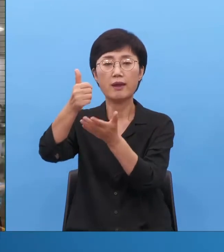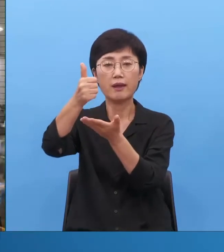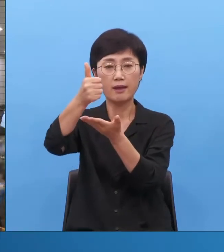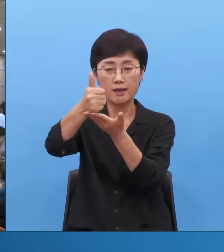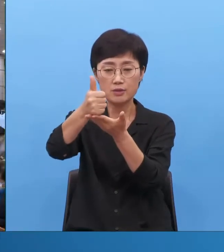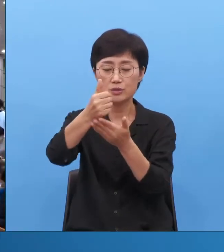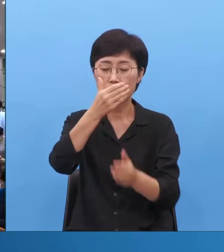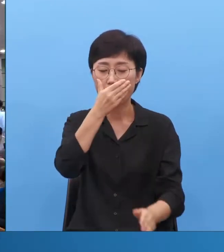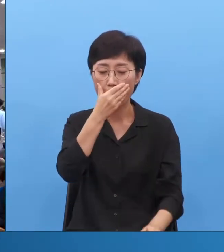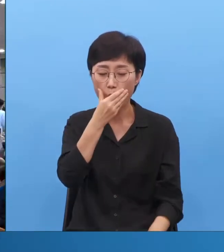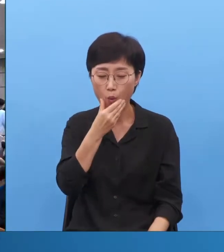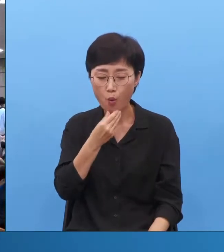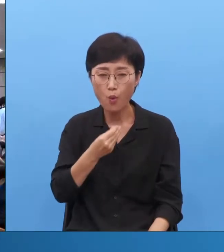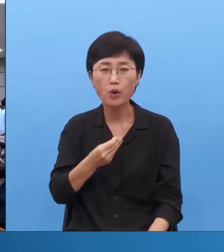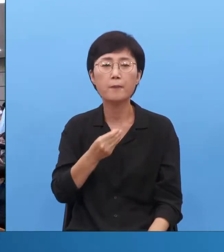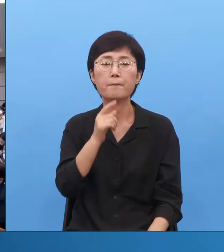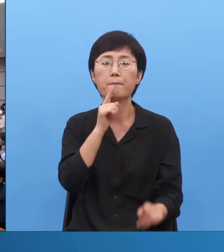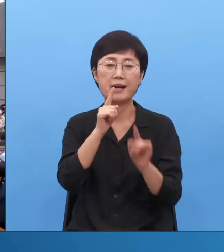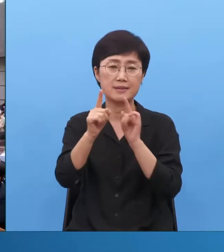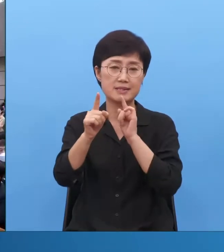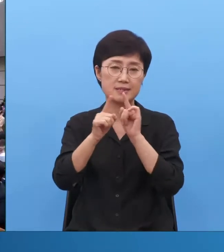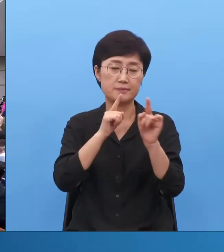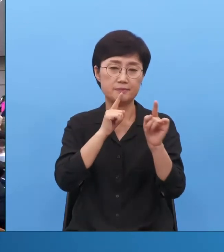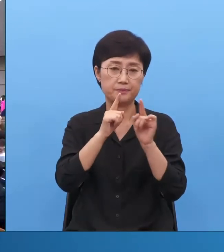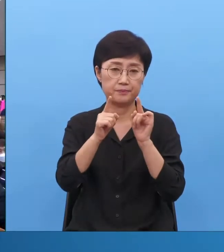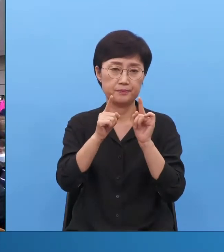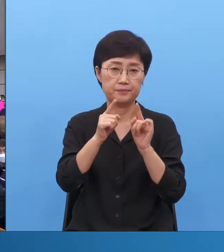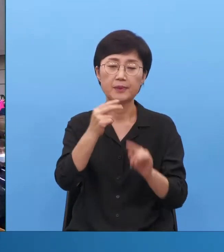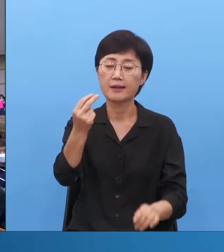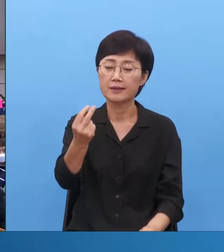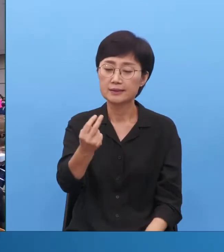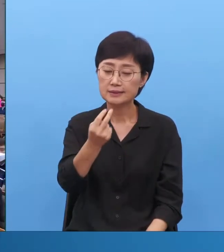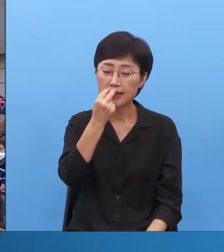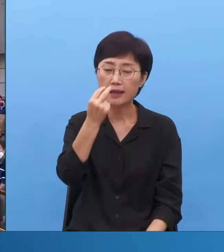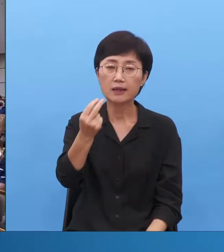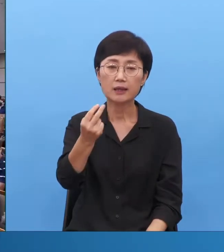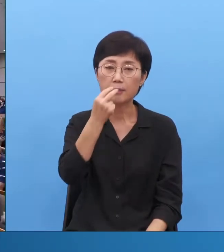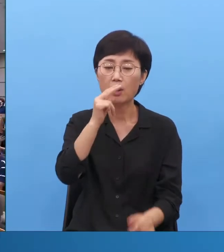주의 수록된 말씀